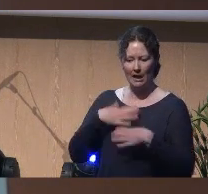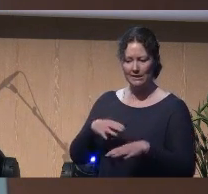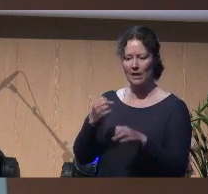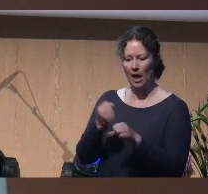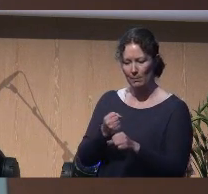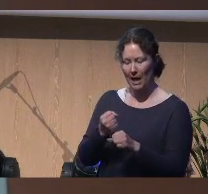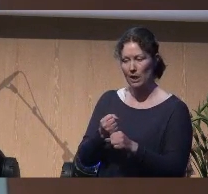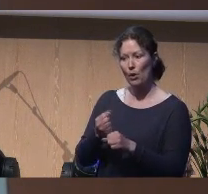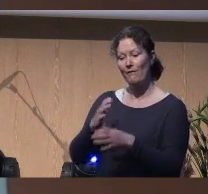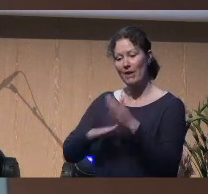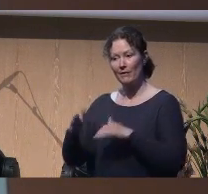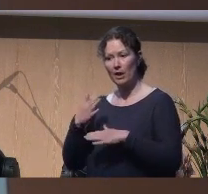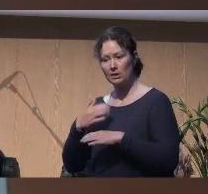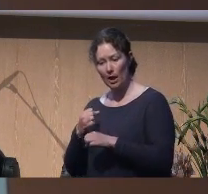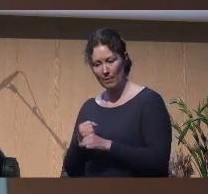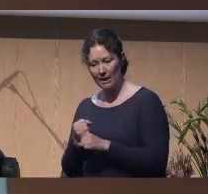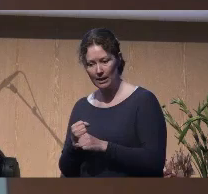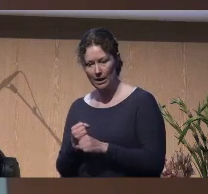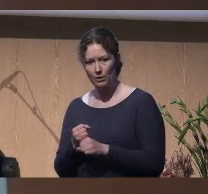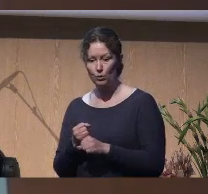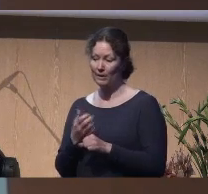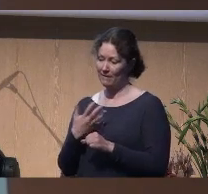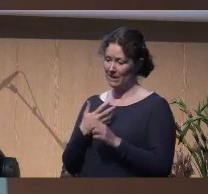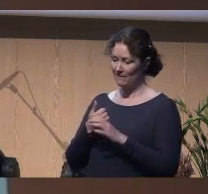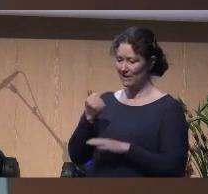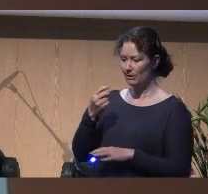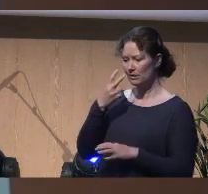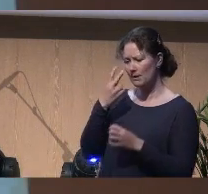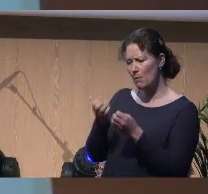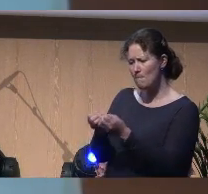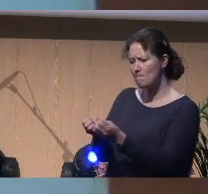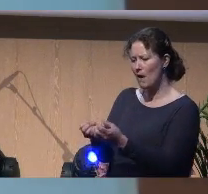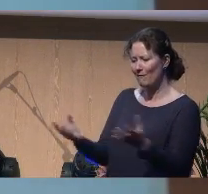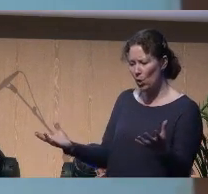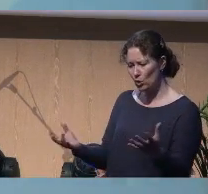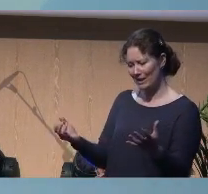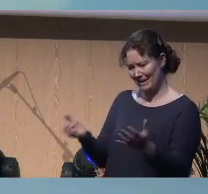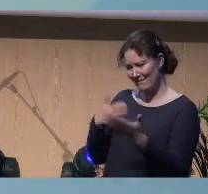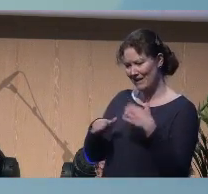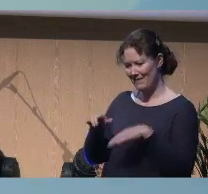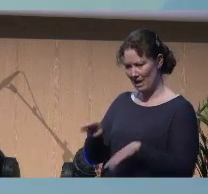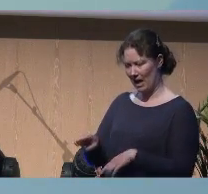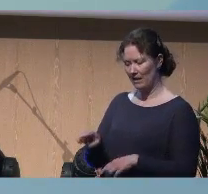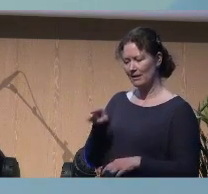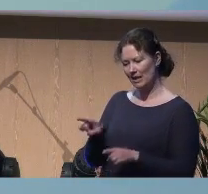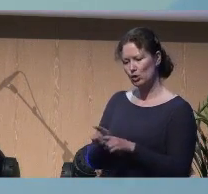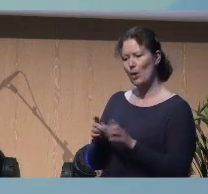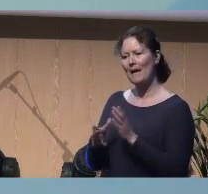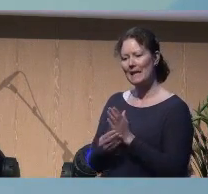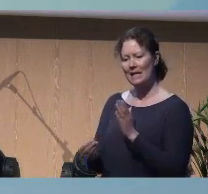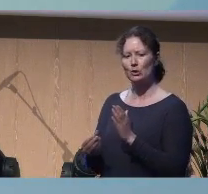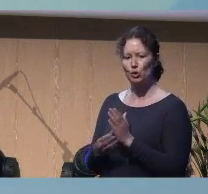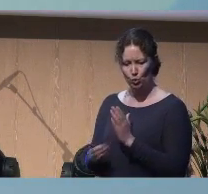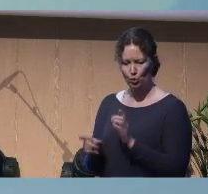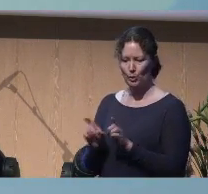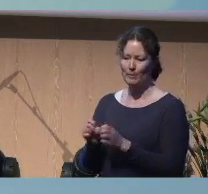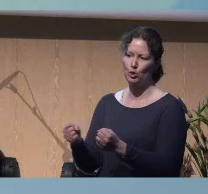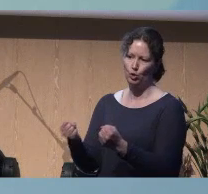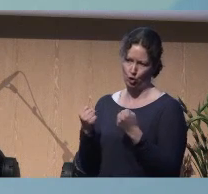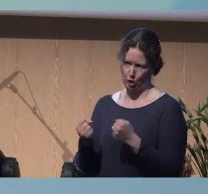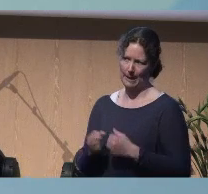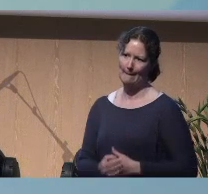velferdsarbeidet. Men det veldig viktig å se på mangfoldigheten i frivilligheten som en ressurs og som en styrke.